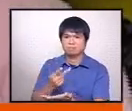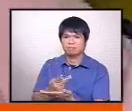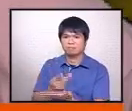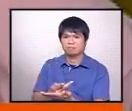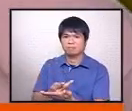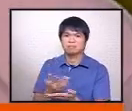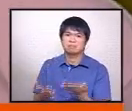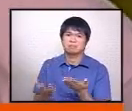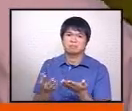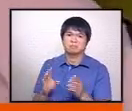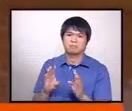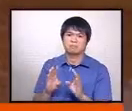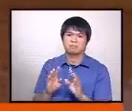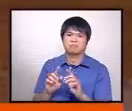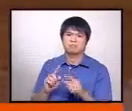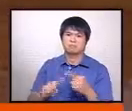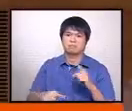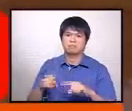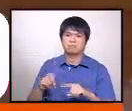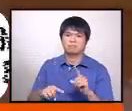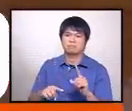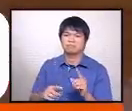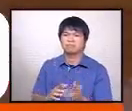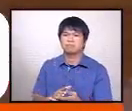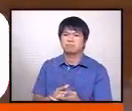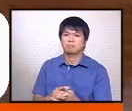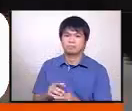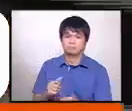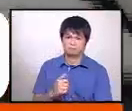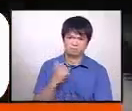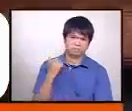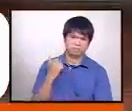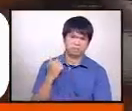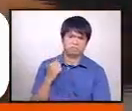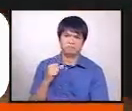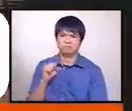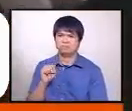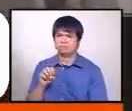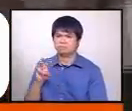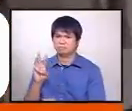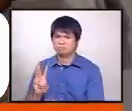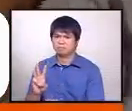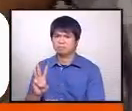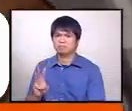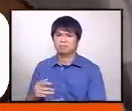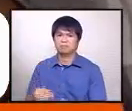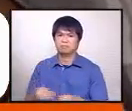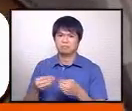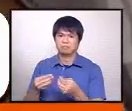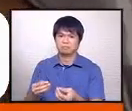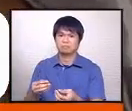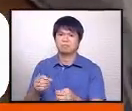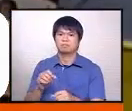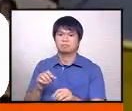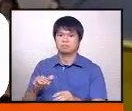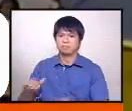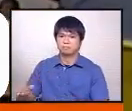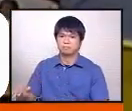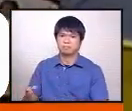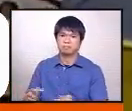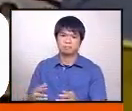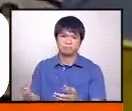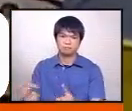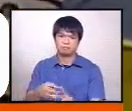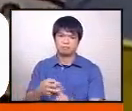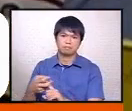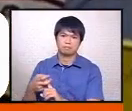mga barkada niya rin po. Pero tumanggi ang social worker na ibigay ang binatilyo bago siya mabawi ng magulang. Dapat